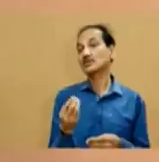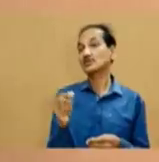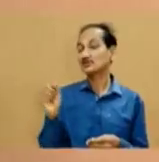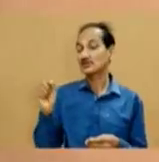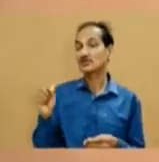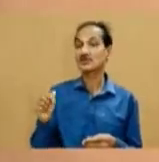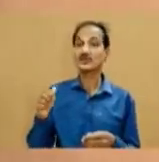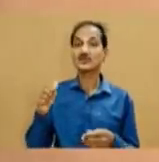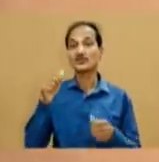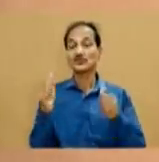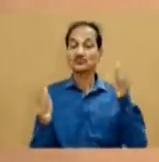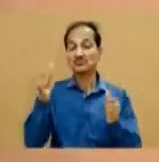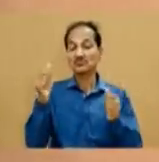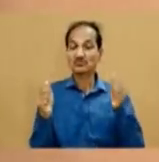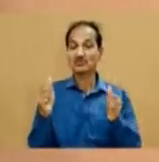ଦିନ ମଧ୍ୟରେ